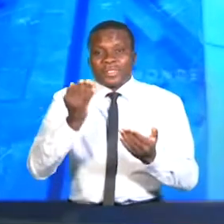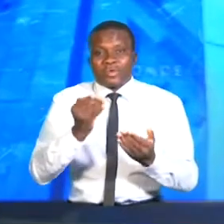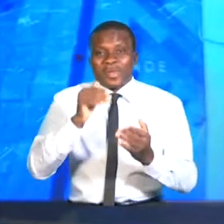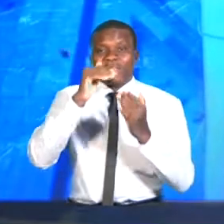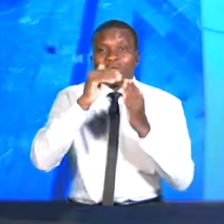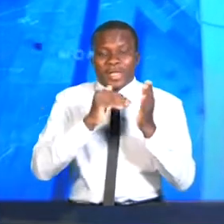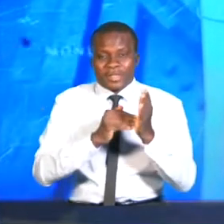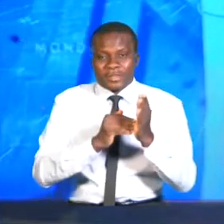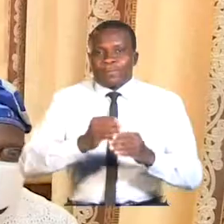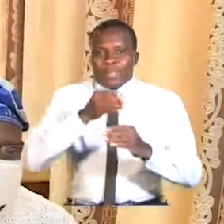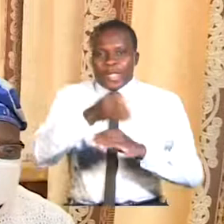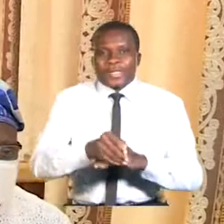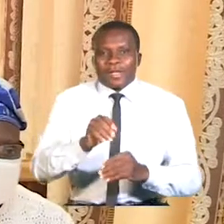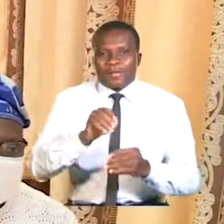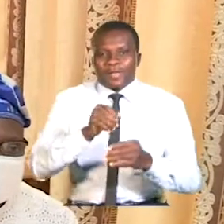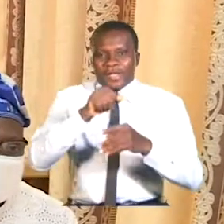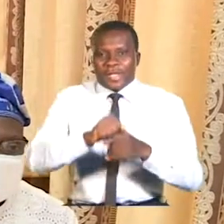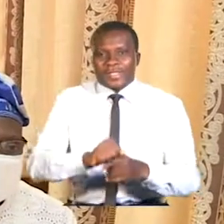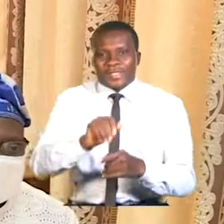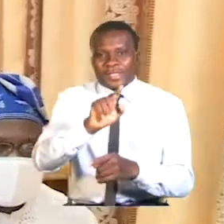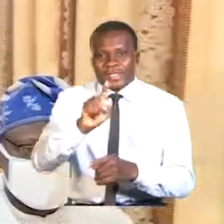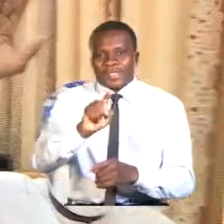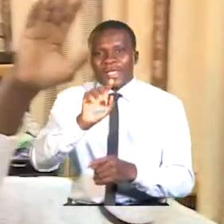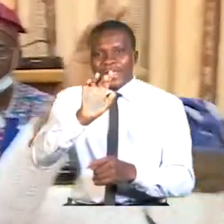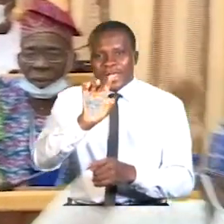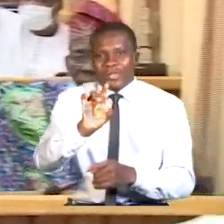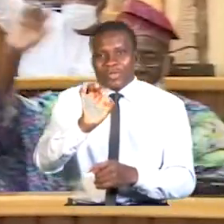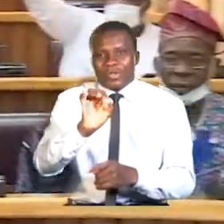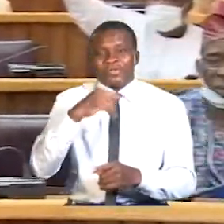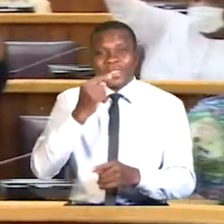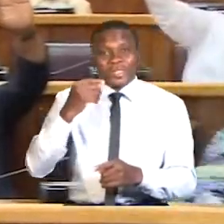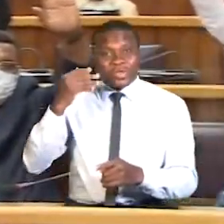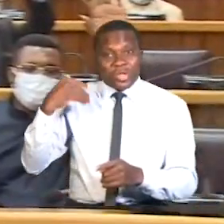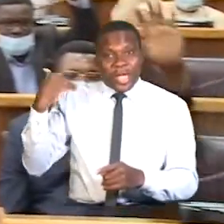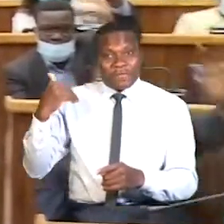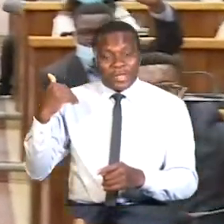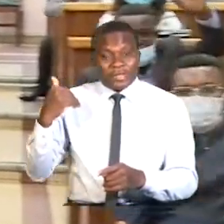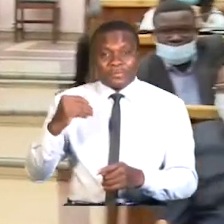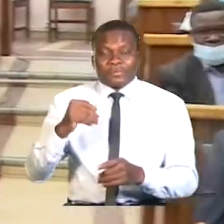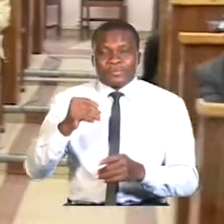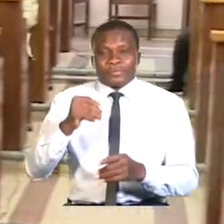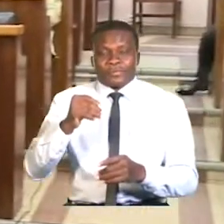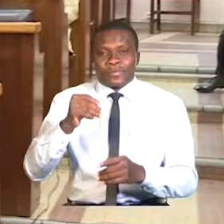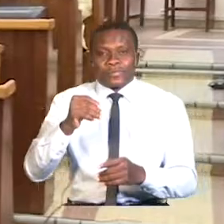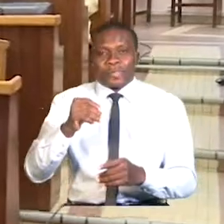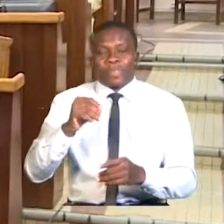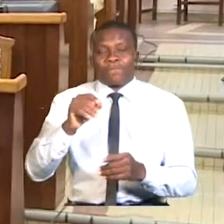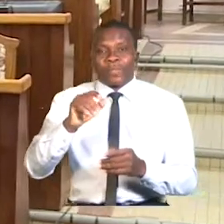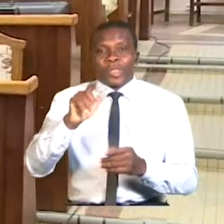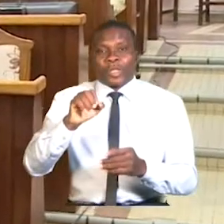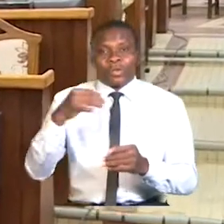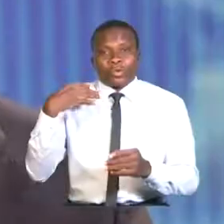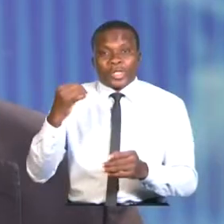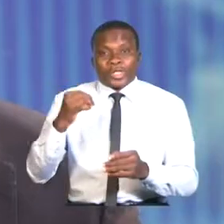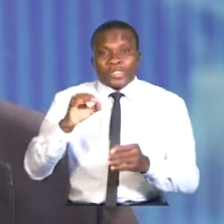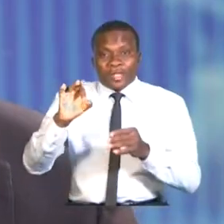aujourd'hui à travers l'article 189 l'article disait que avant le l'ancien article disait la le le cand